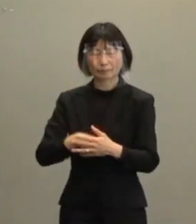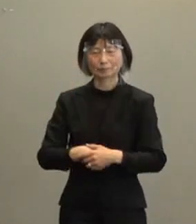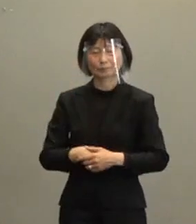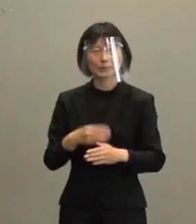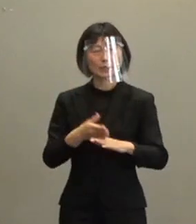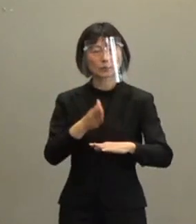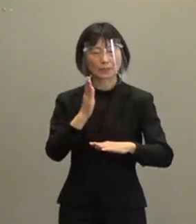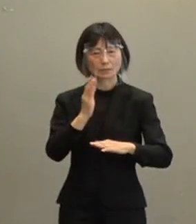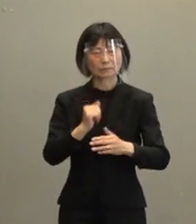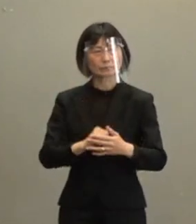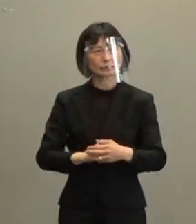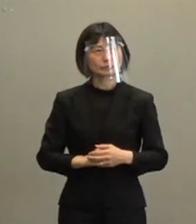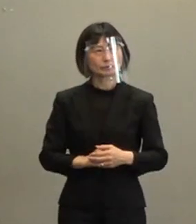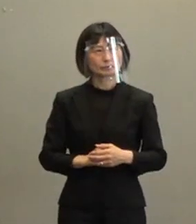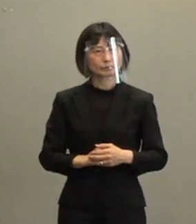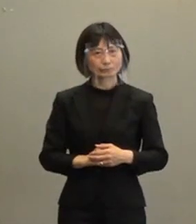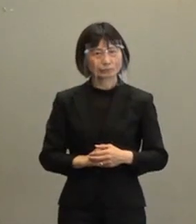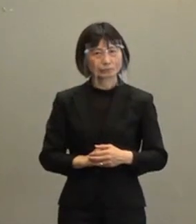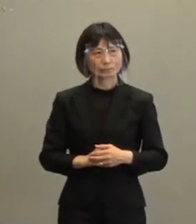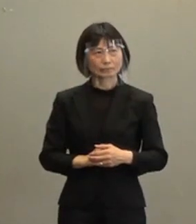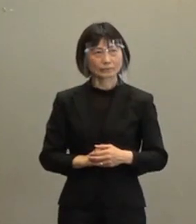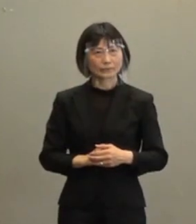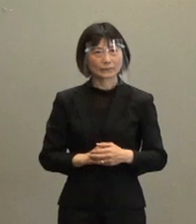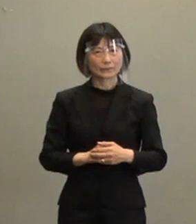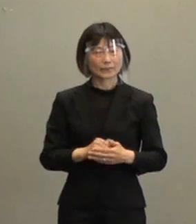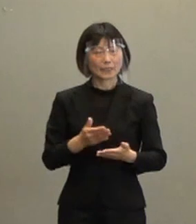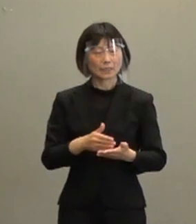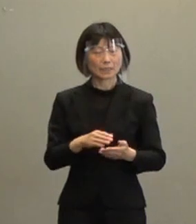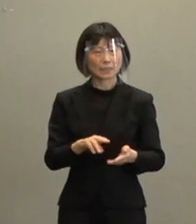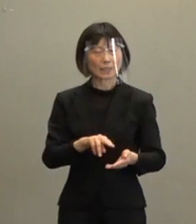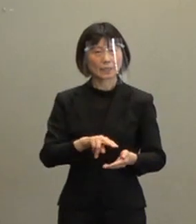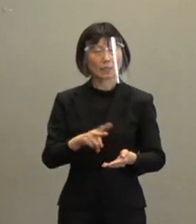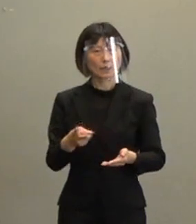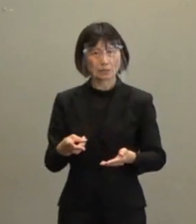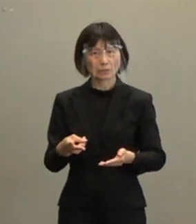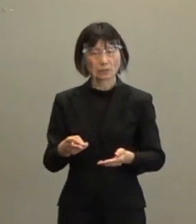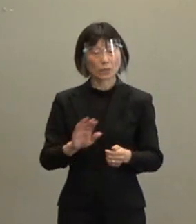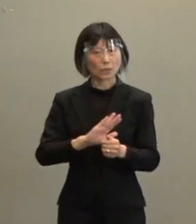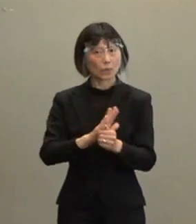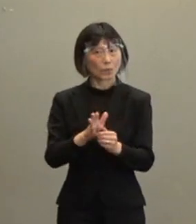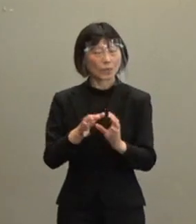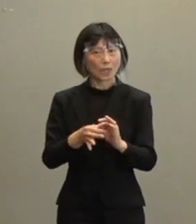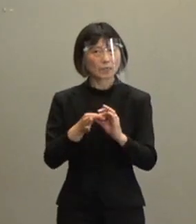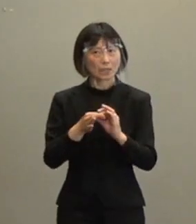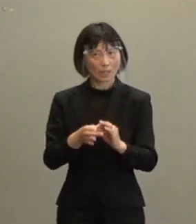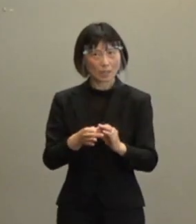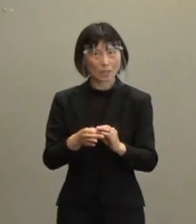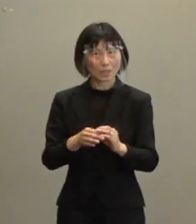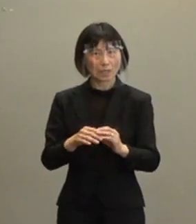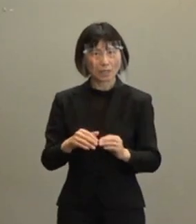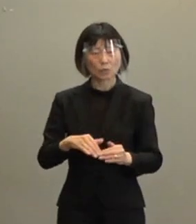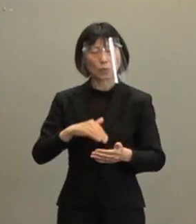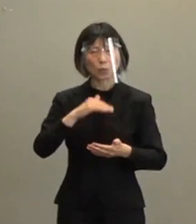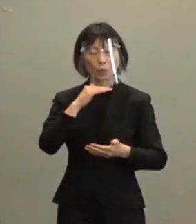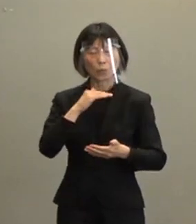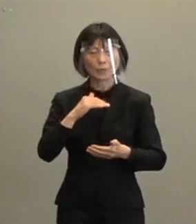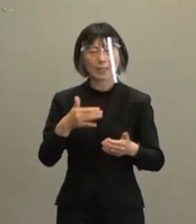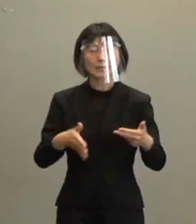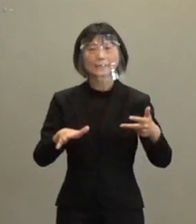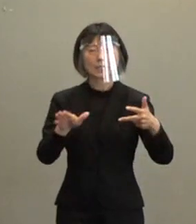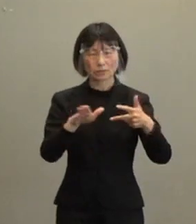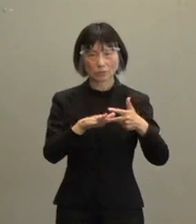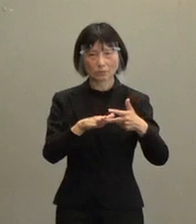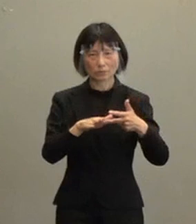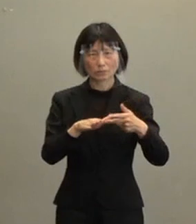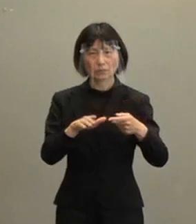ありがとうございます。ちょっと話変わるんですけど、新型コロナウイルスの関係で高齢者施設の定期的な検査